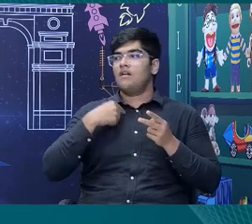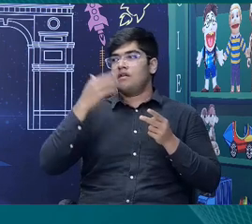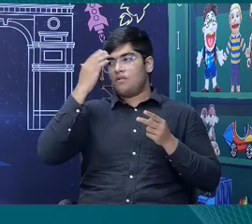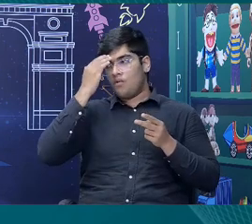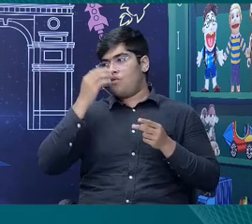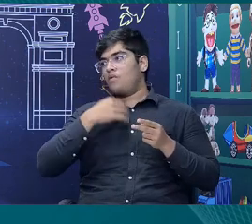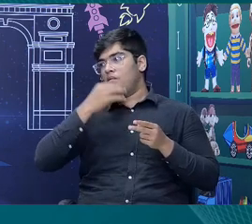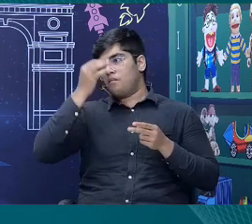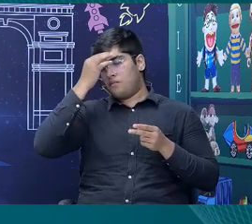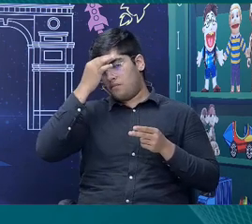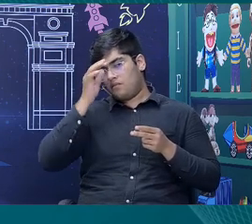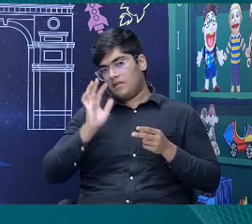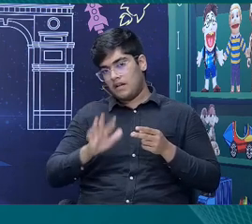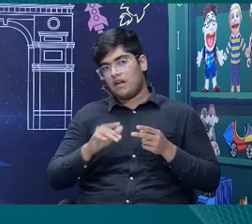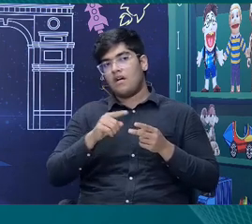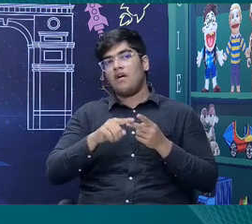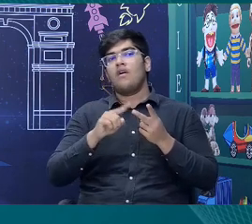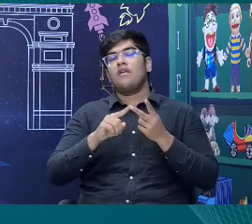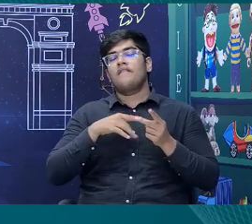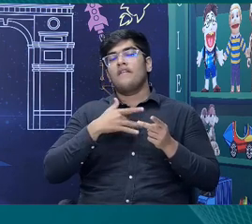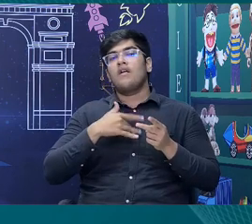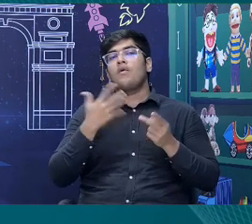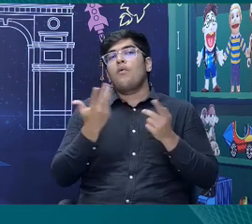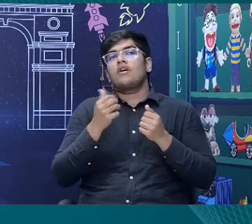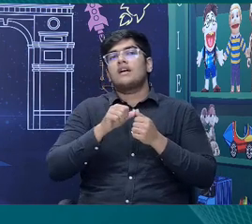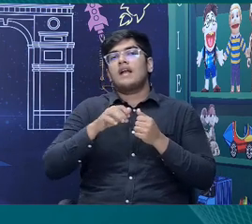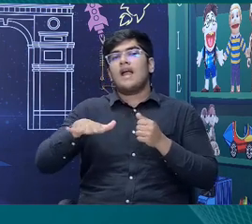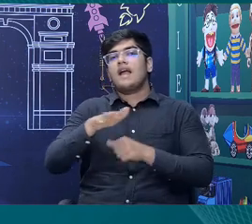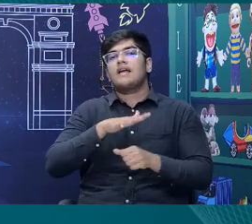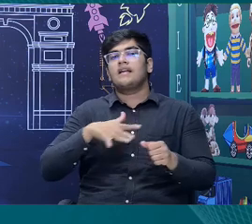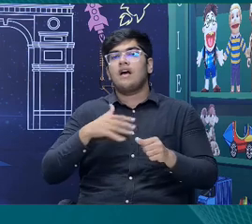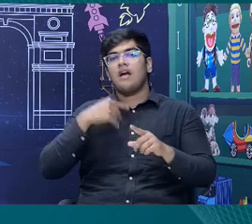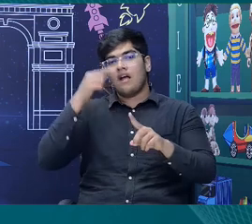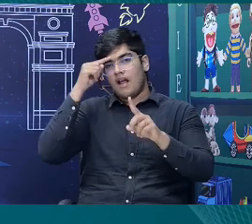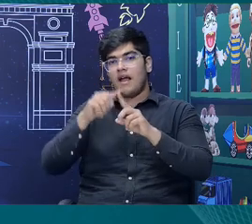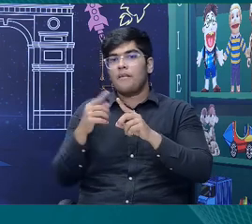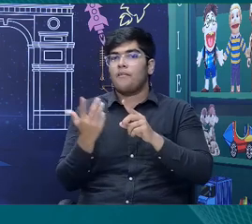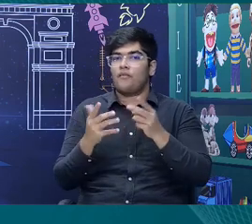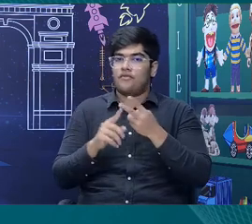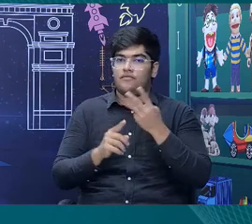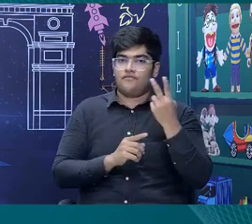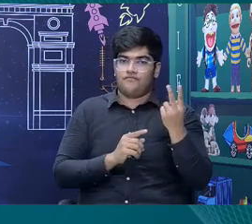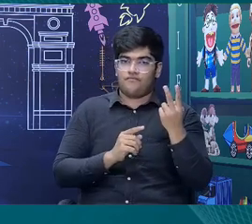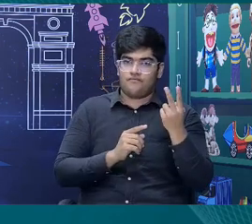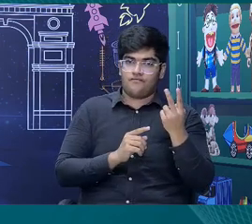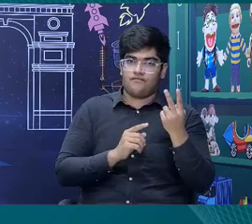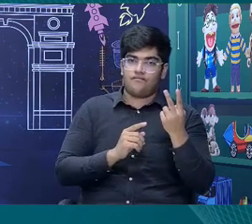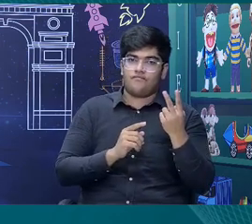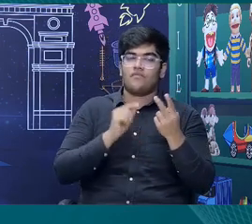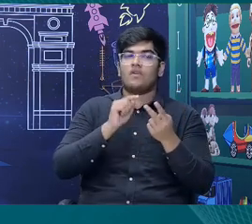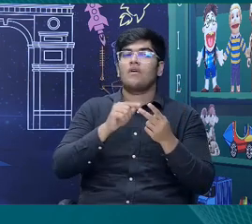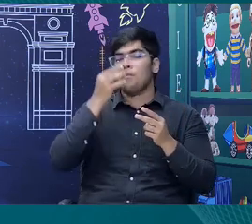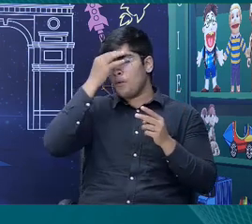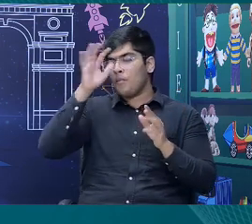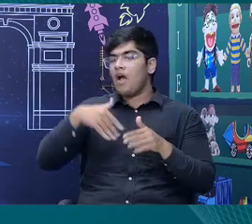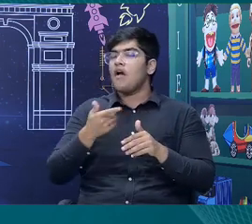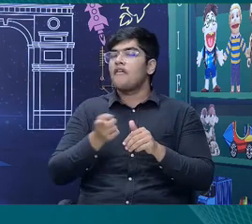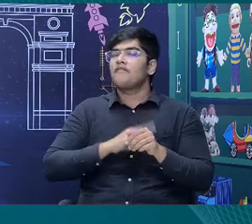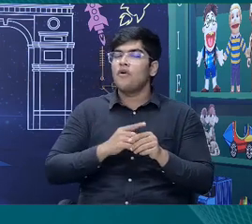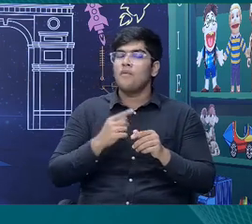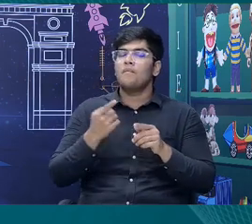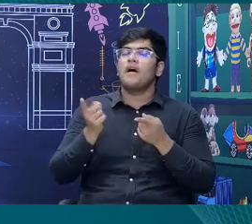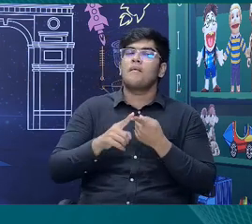है दूसरा कि कौन सा एरिया टारगेट करना है जो प्रॉब्लम है वह किस बेसिस पे है वो क्यों है एक पर्टिकुलर सिचुएशन में